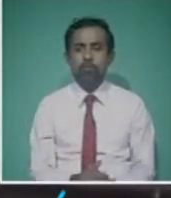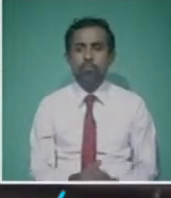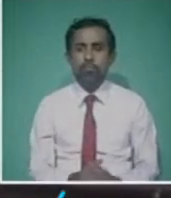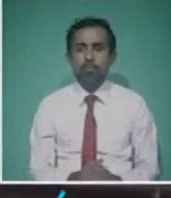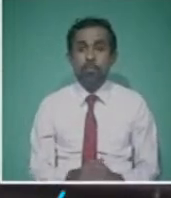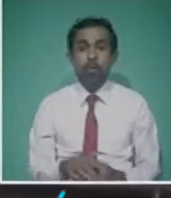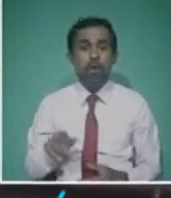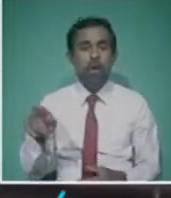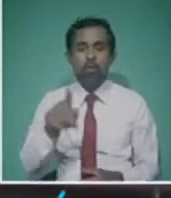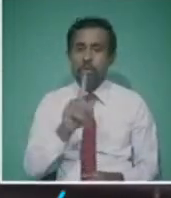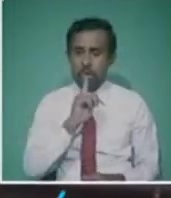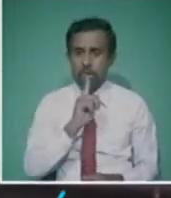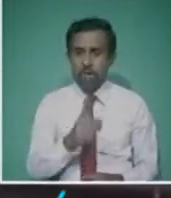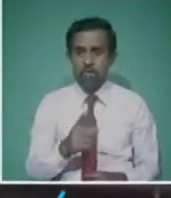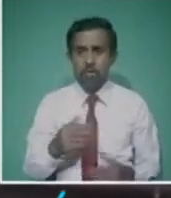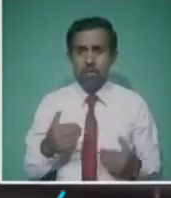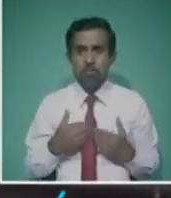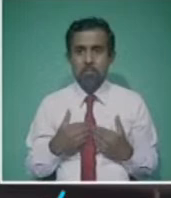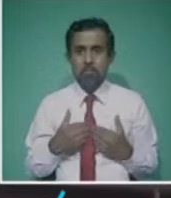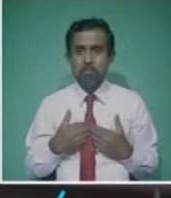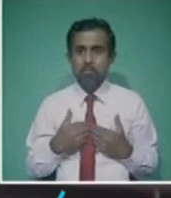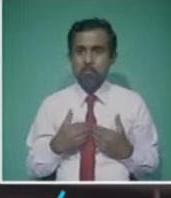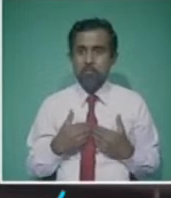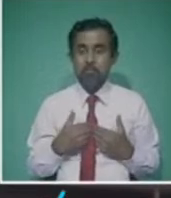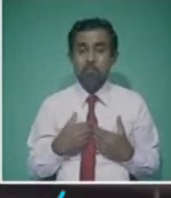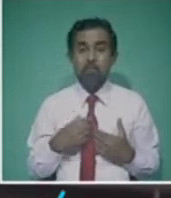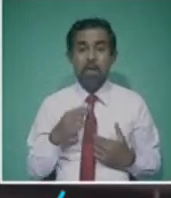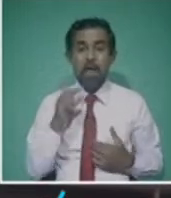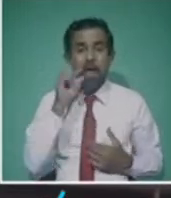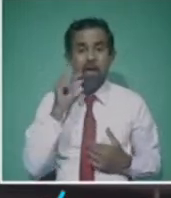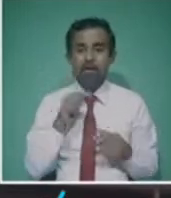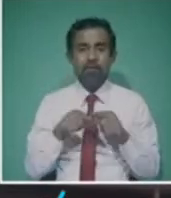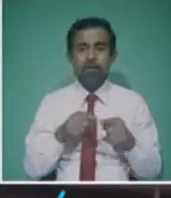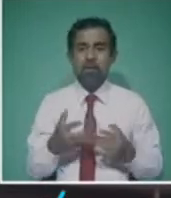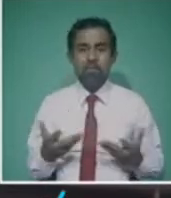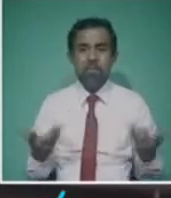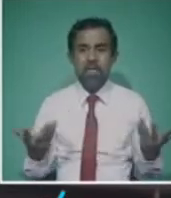හැබැයි කවුරු කිව්වත් මට බෑ කේජු කෑල්ලක් වෙන්න.